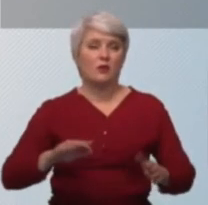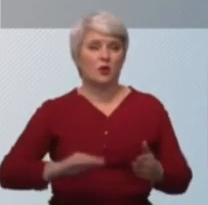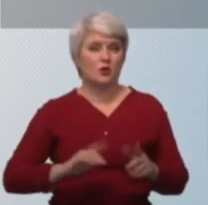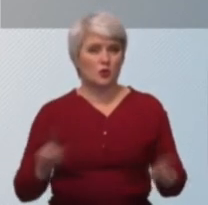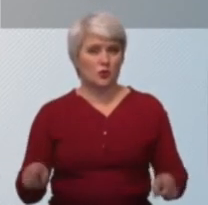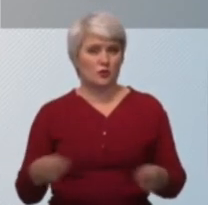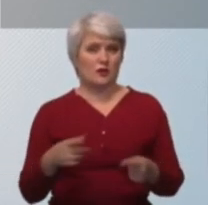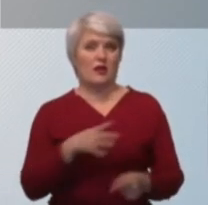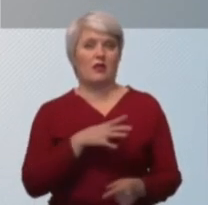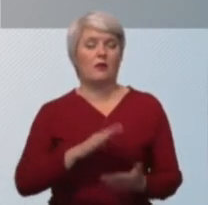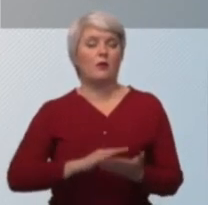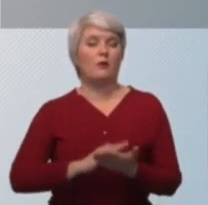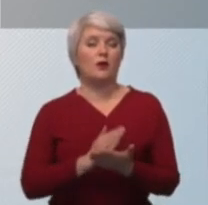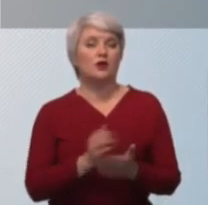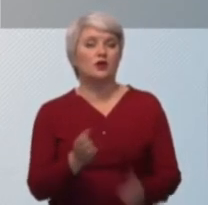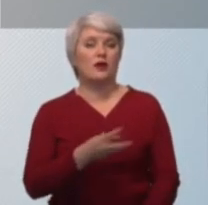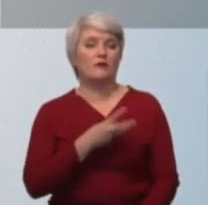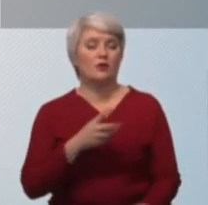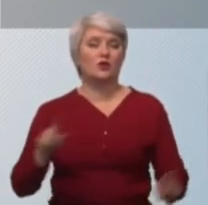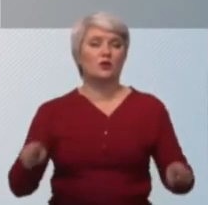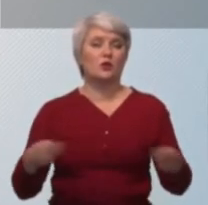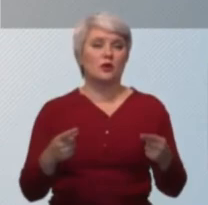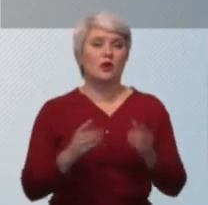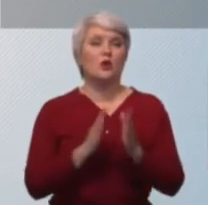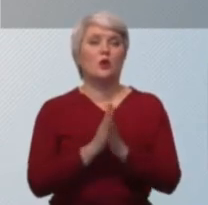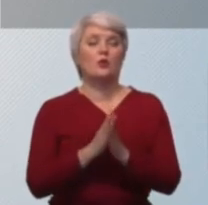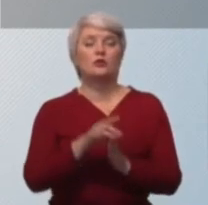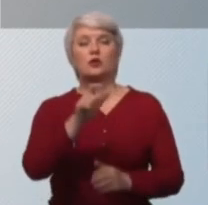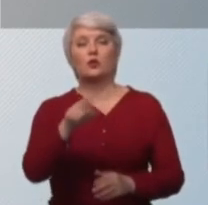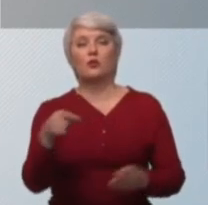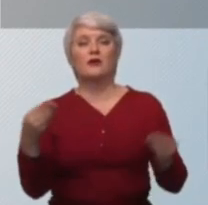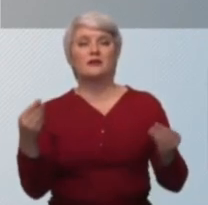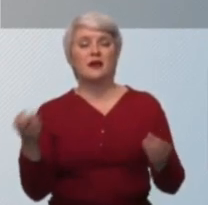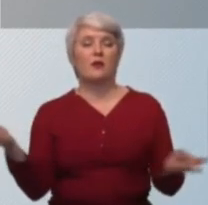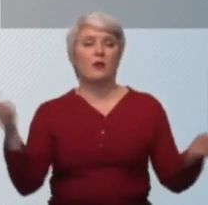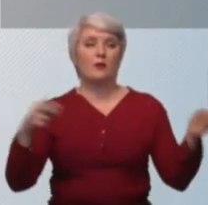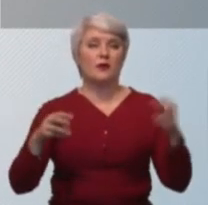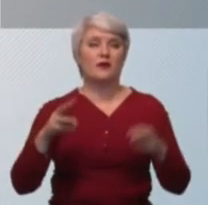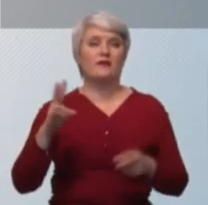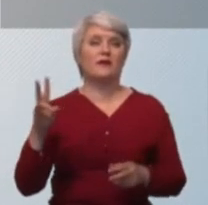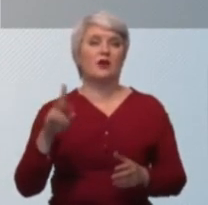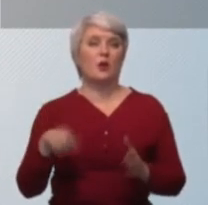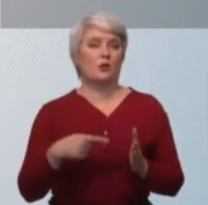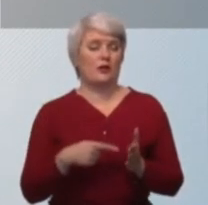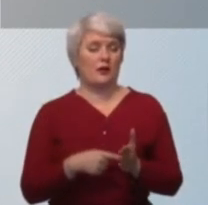воли для того, чтобы создать, упросить людей с деньгами прийти в Николаев.